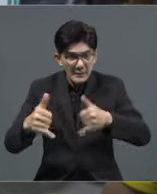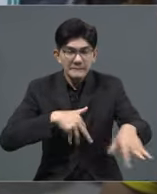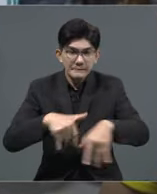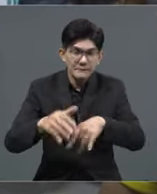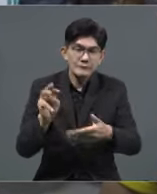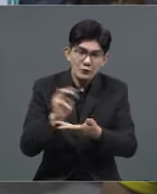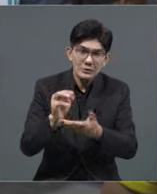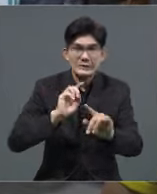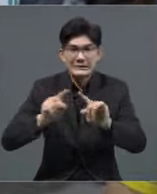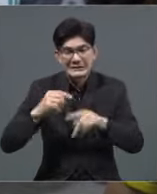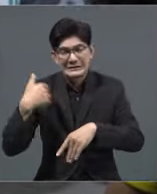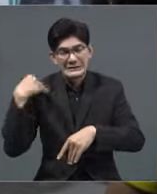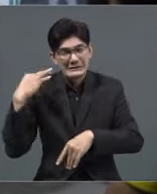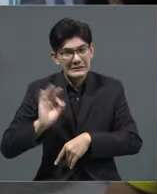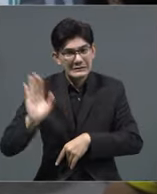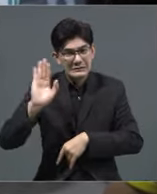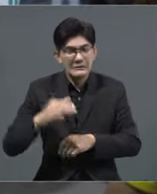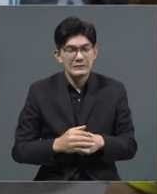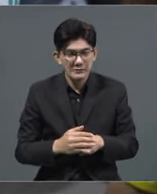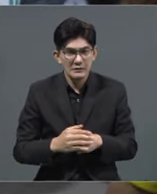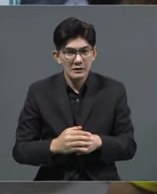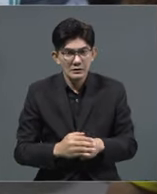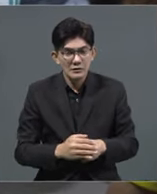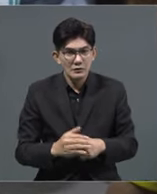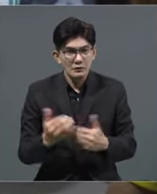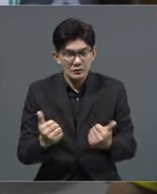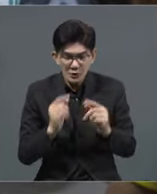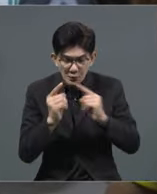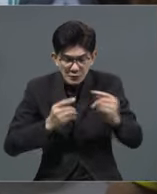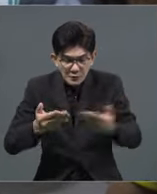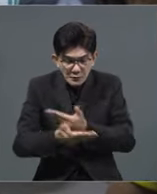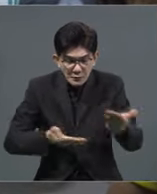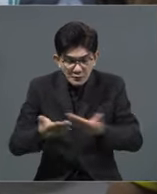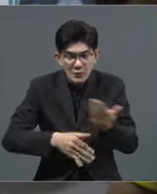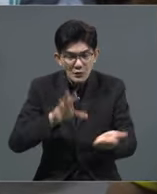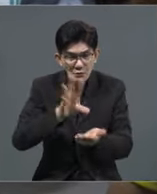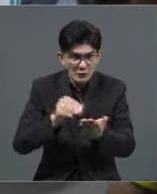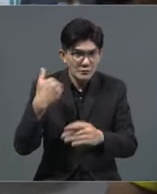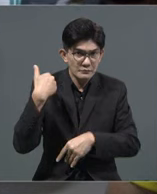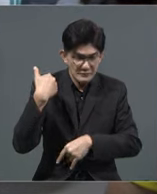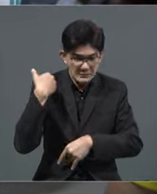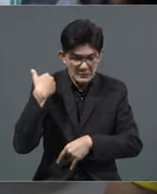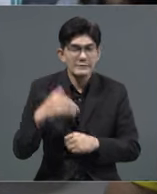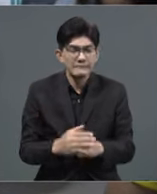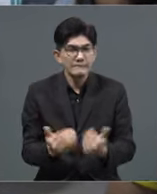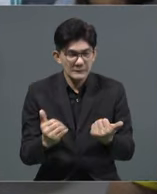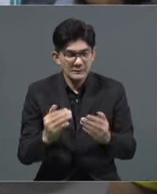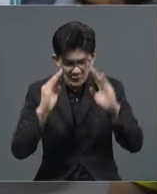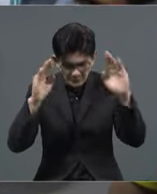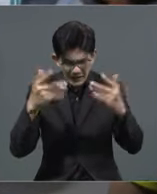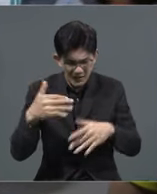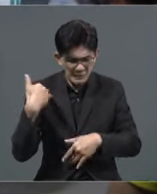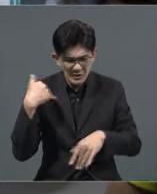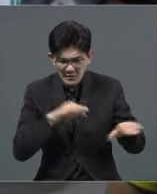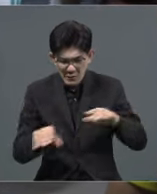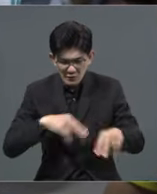ะคะมูลนิธิจิตอาสาต่างๆที่เป็นด่านหน้าลงพื้นที่ก็มีการแลกเปลี่ยนข้อมูลกันเพื่อจะนำไปสู่การถอดบทเรียนในการเตรียมการดู